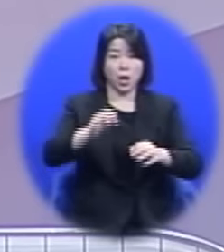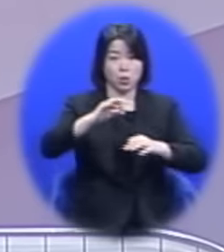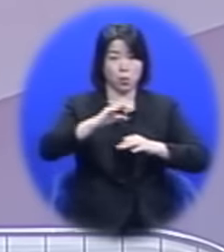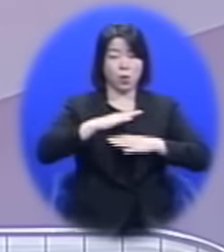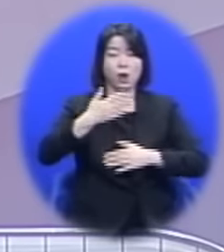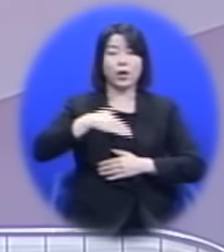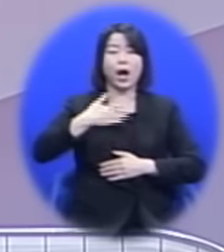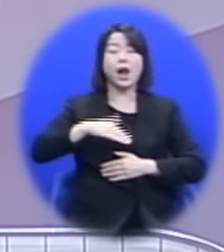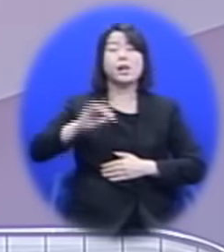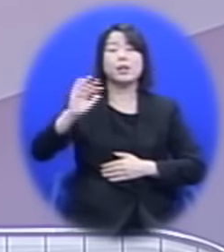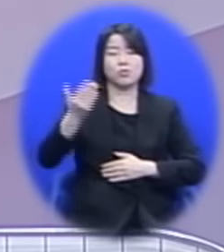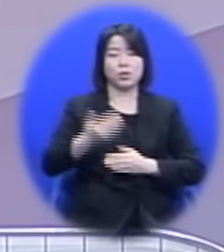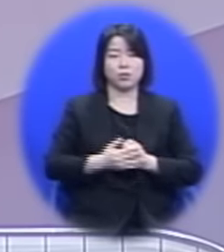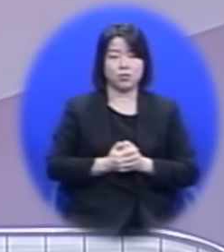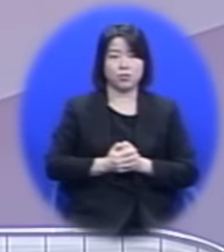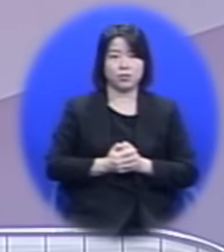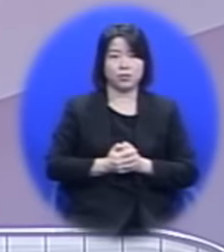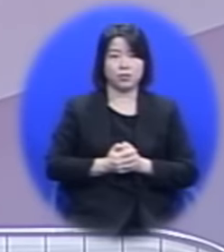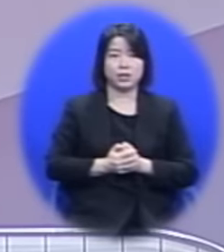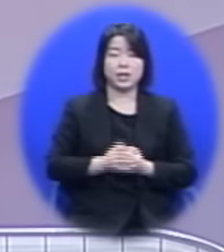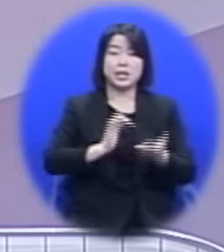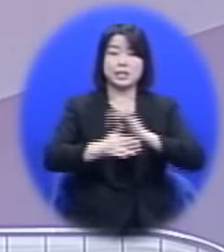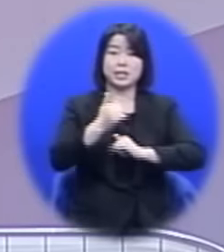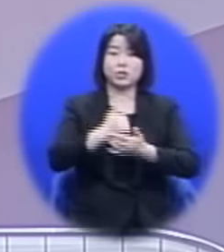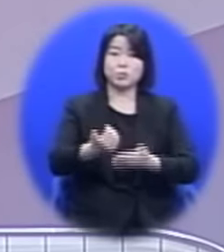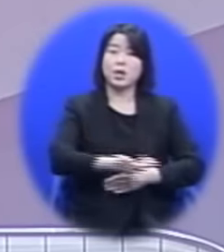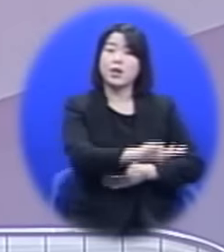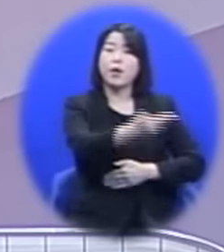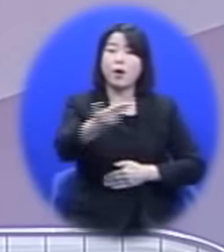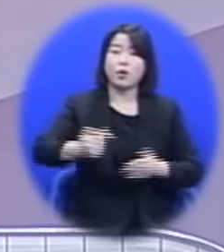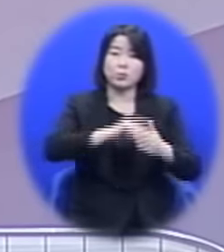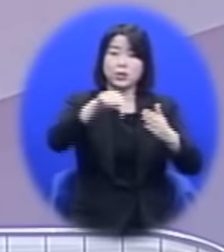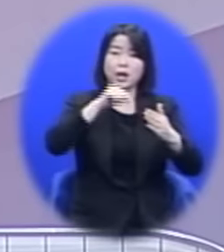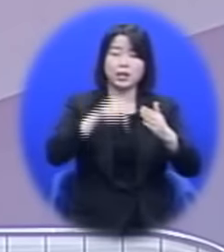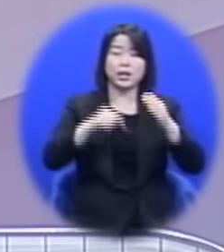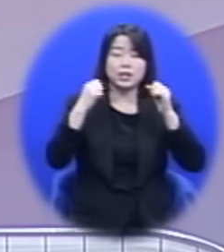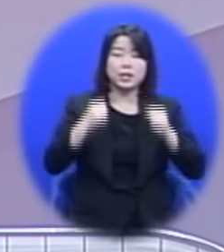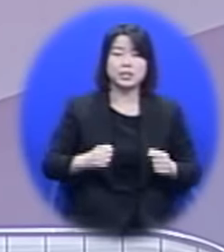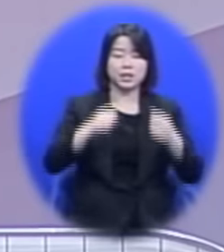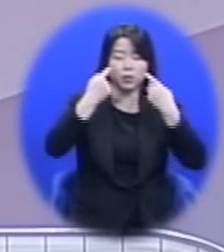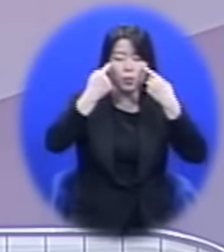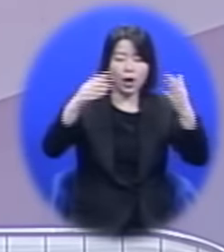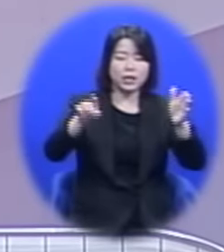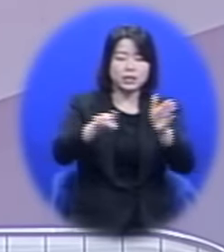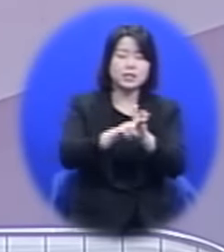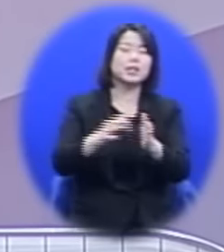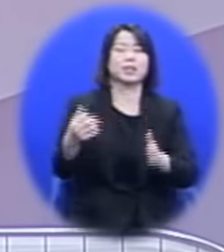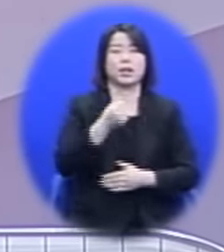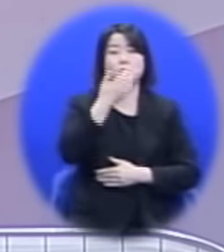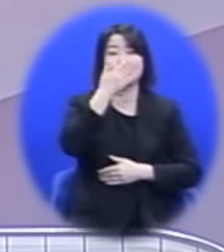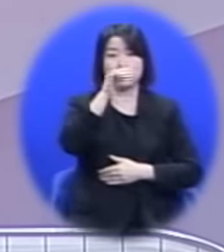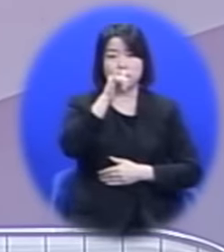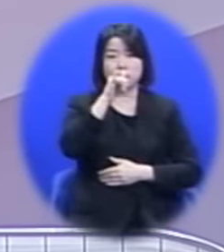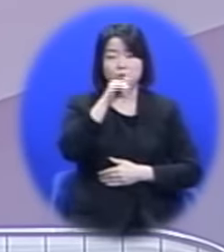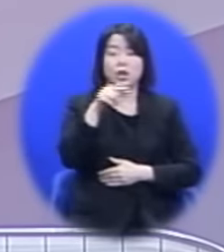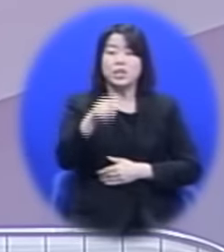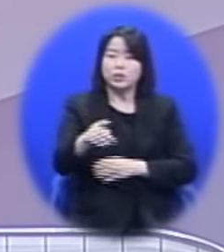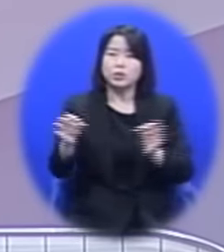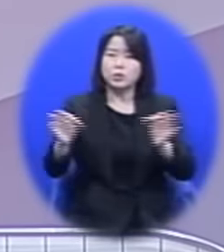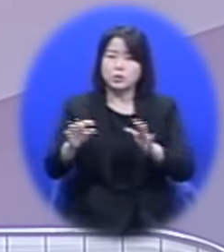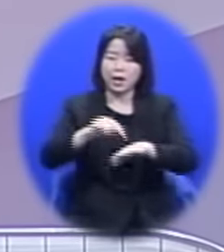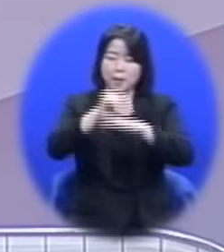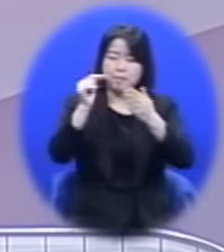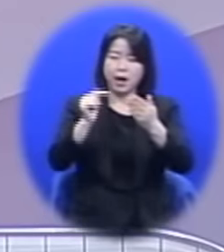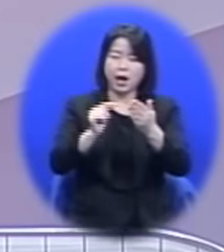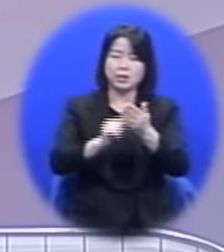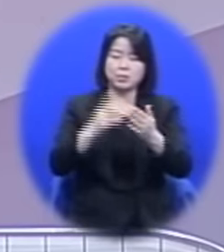놀랍게 알게 됩니다. 예수님이 여러분 안에 계시다는 확신을 갖게 됩니다. 바로 그 순간이 마음의 시온의